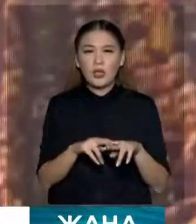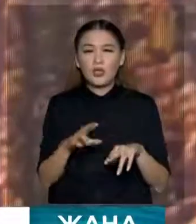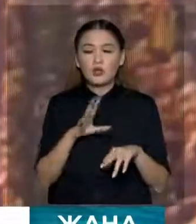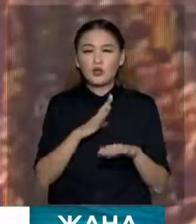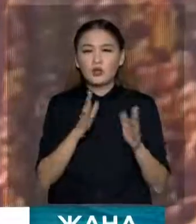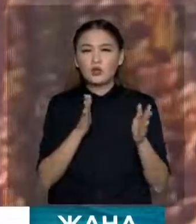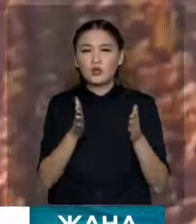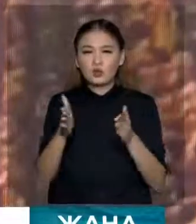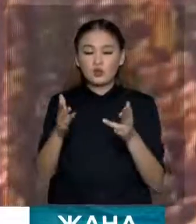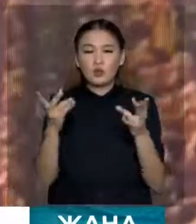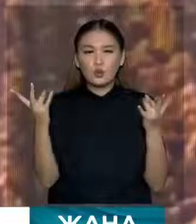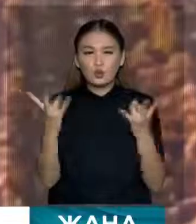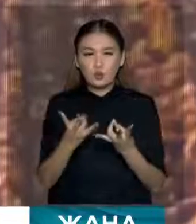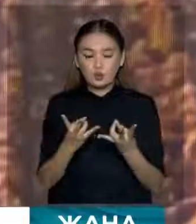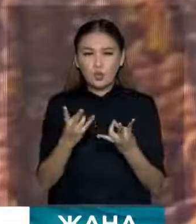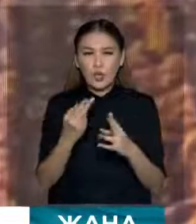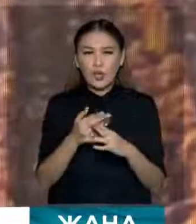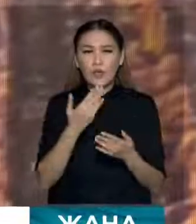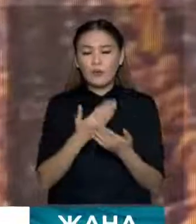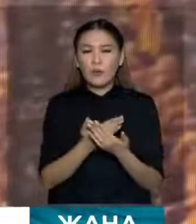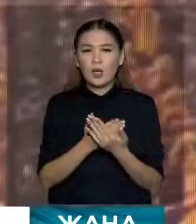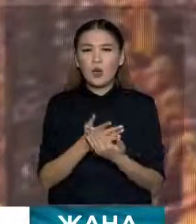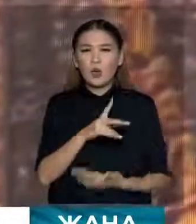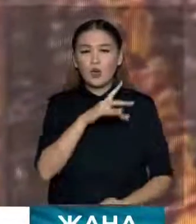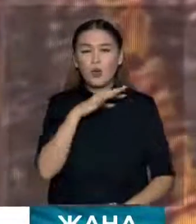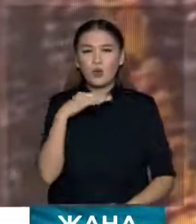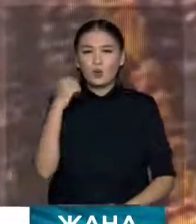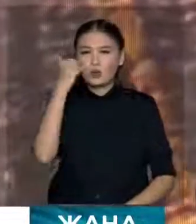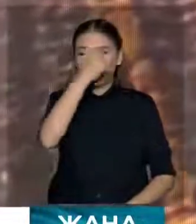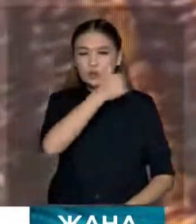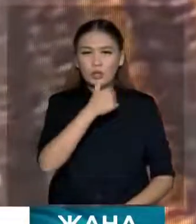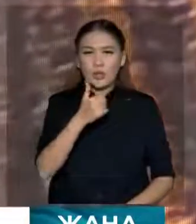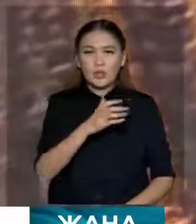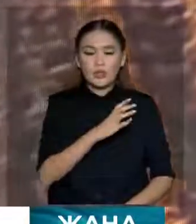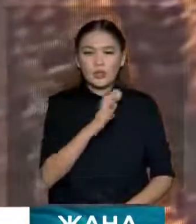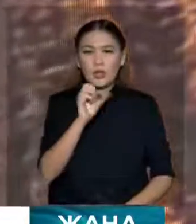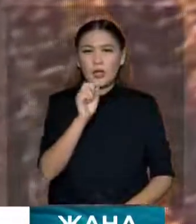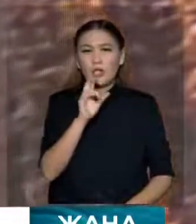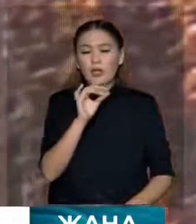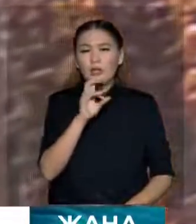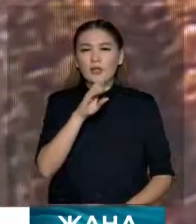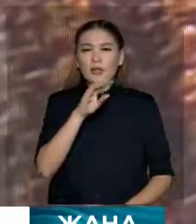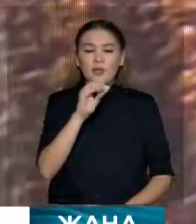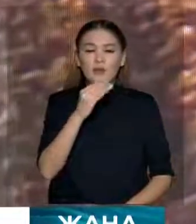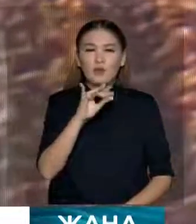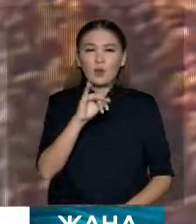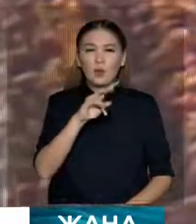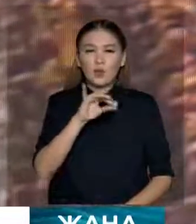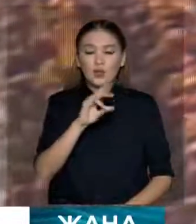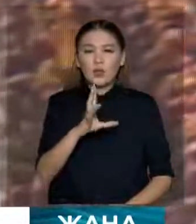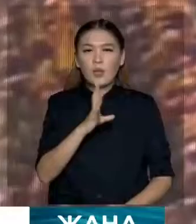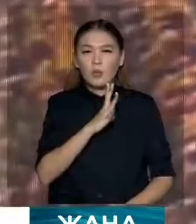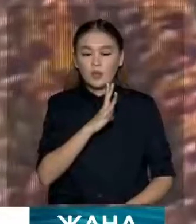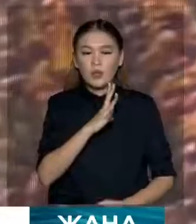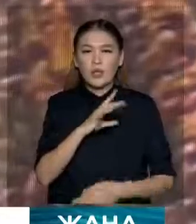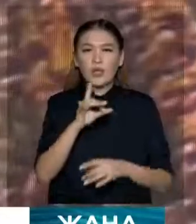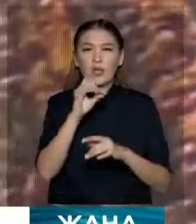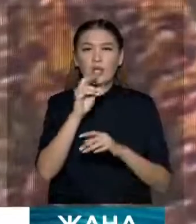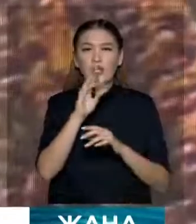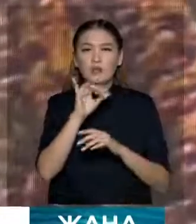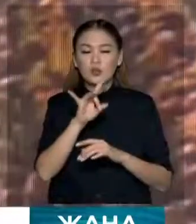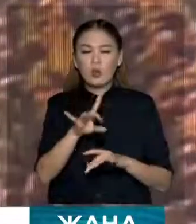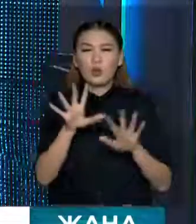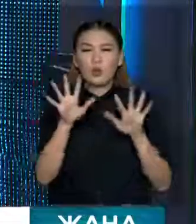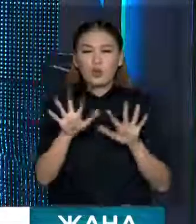жолмен жүруіміз керек. Мысалы, мен көптен көп жылы Сәкен Сейфуллин атындағы Қазақ агротехникалық университетінің ректоры болды. Иә, дәл осы